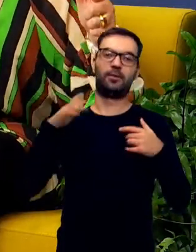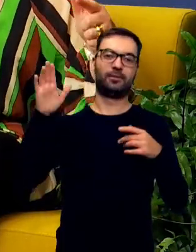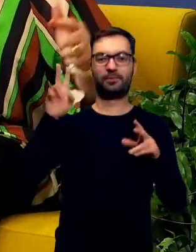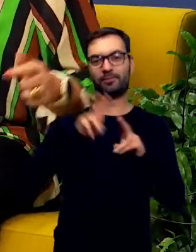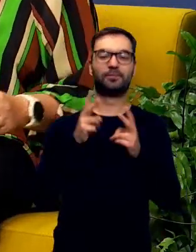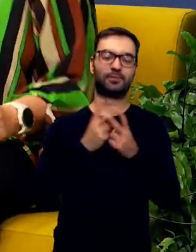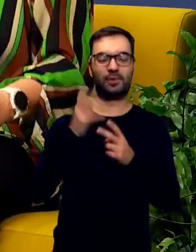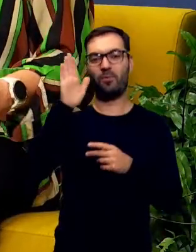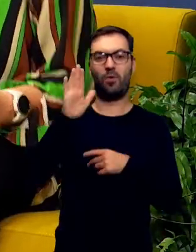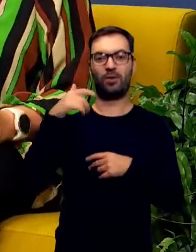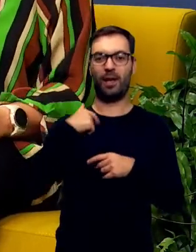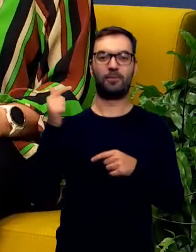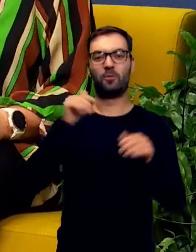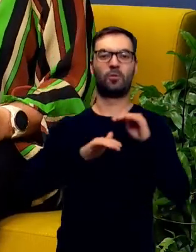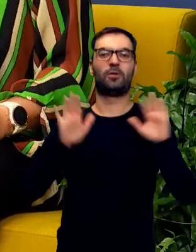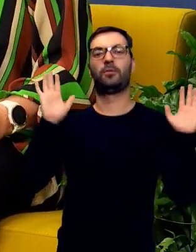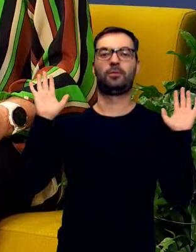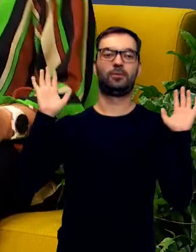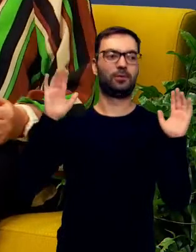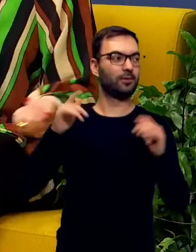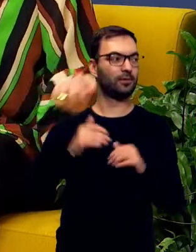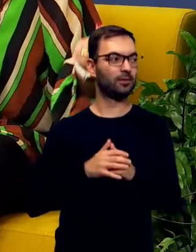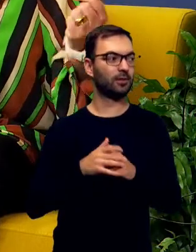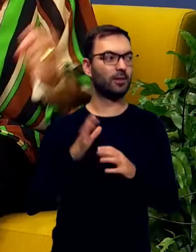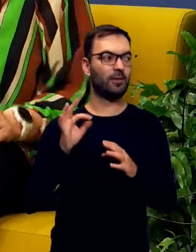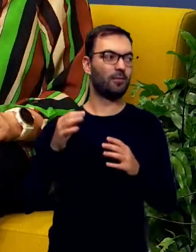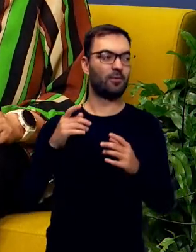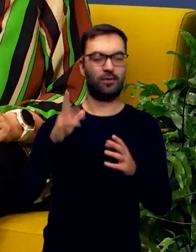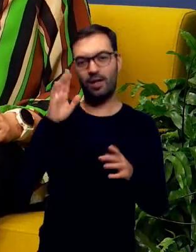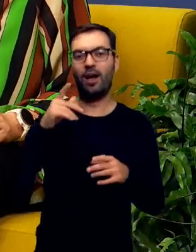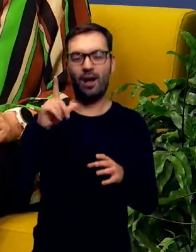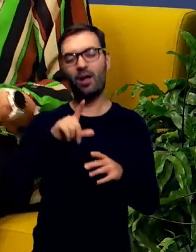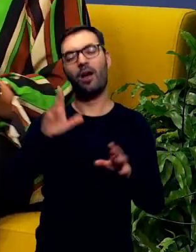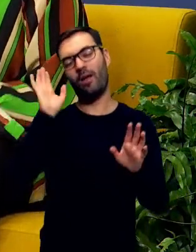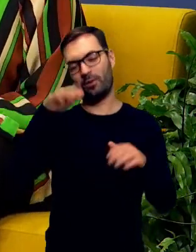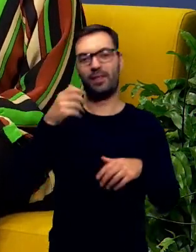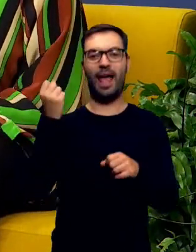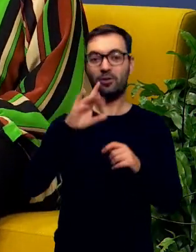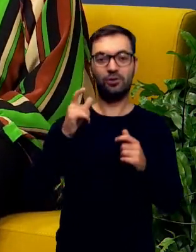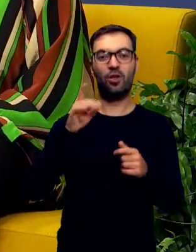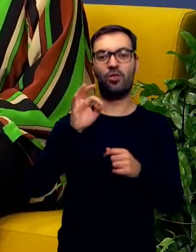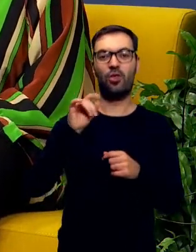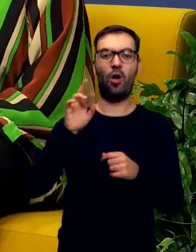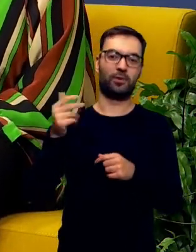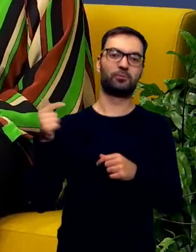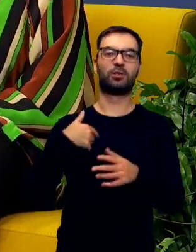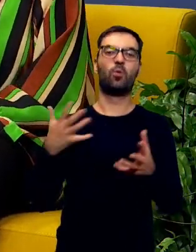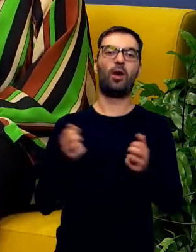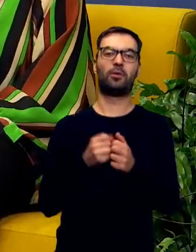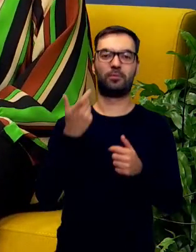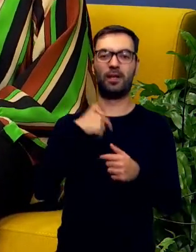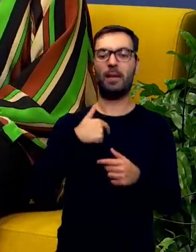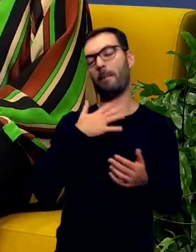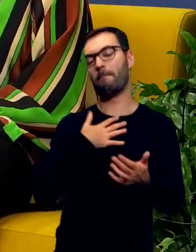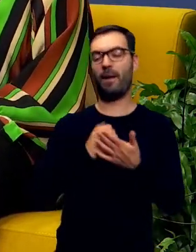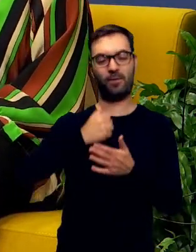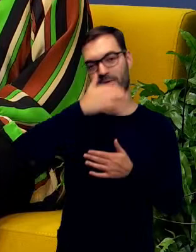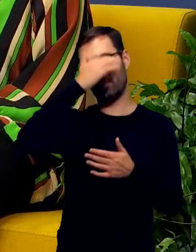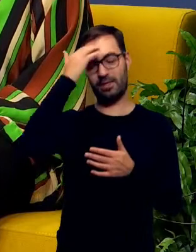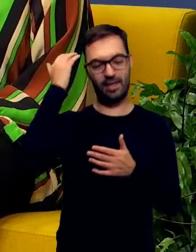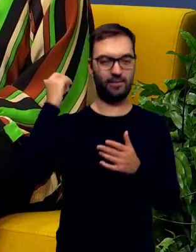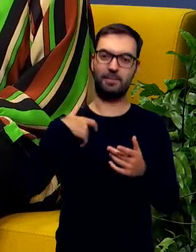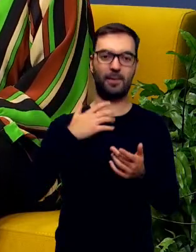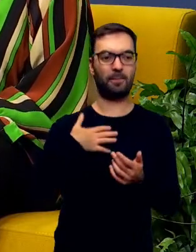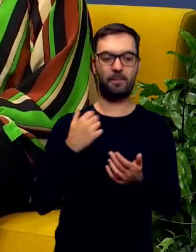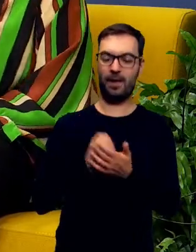Bogiem i wchodzę w te góry, bo o, i robi coś takiego, bo najwyżej po mnie przyjdą. Mhm. Bo ja mam prawo nie wiedzieć, bo ja mam